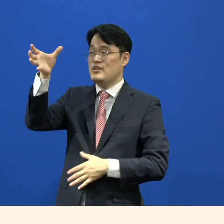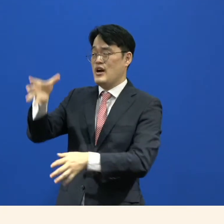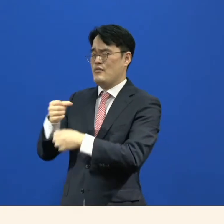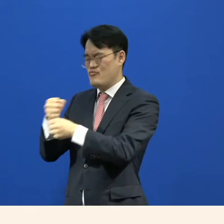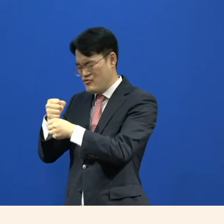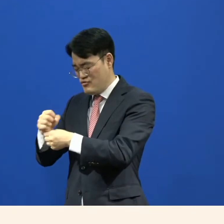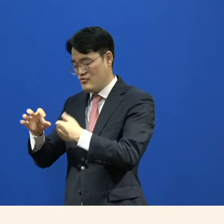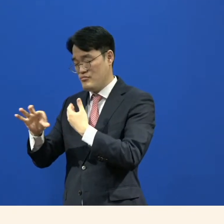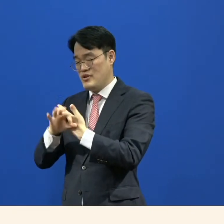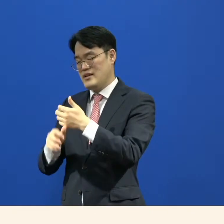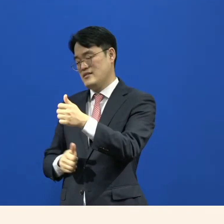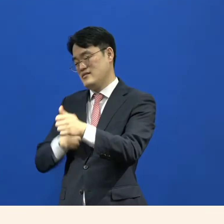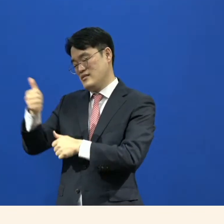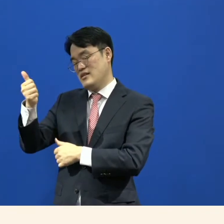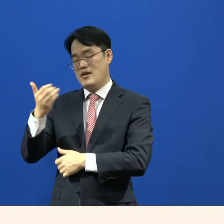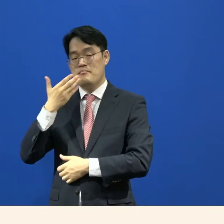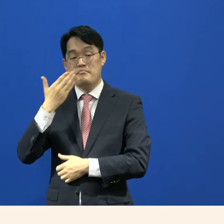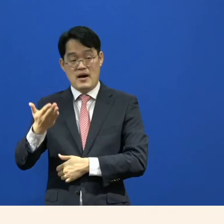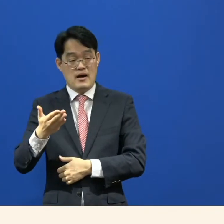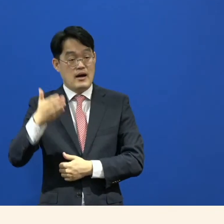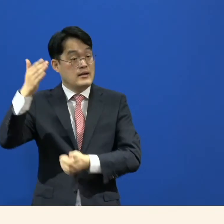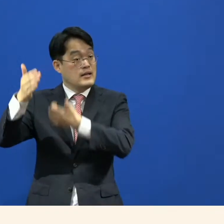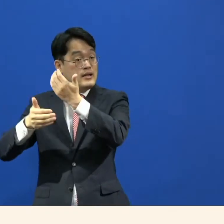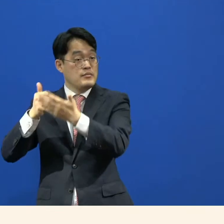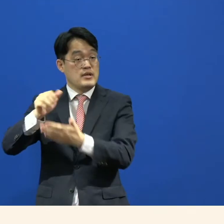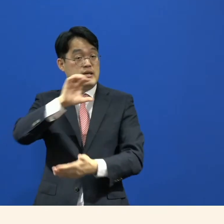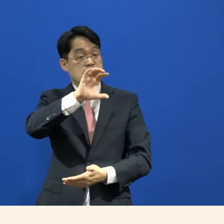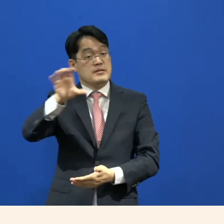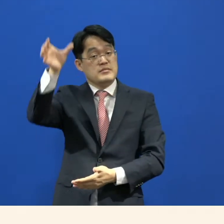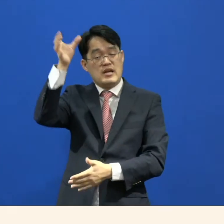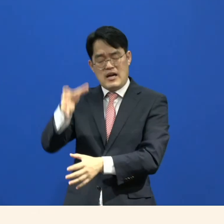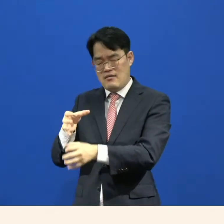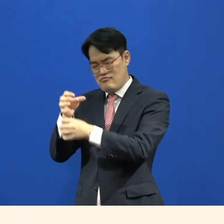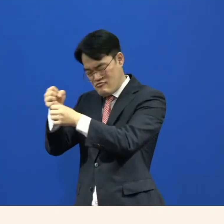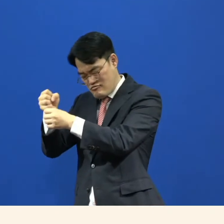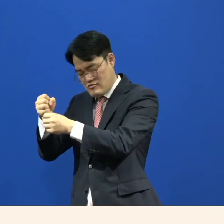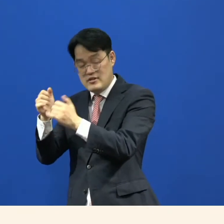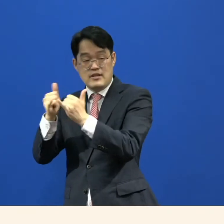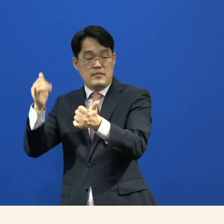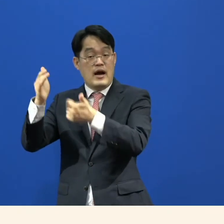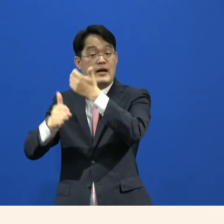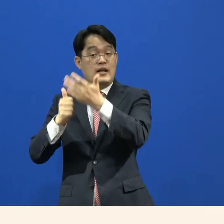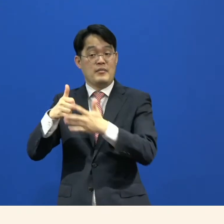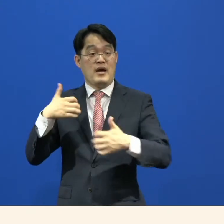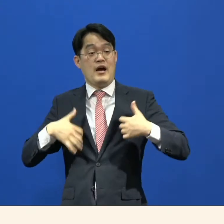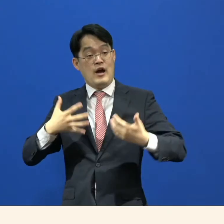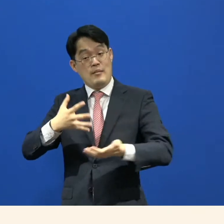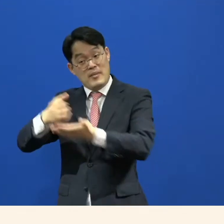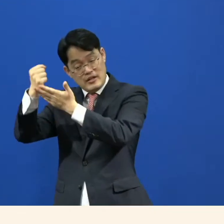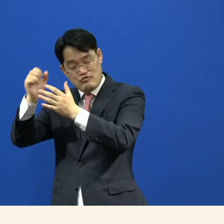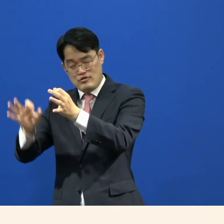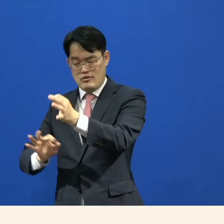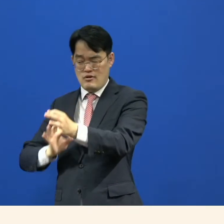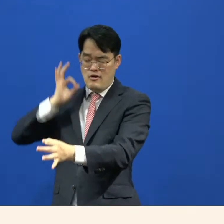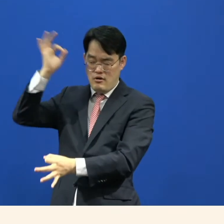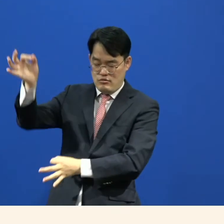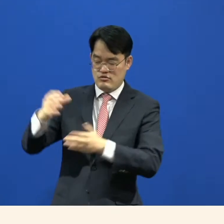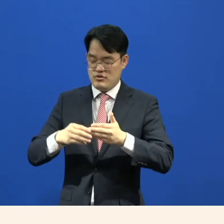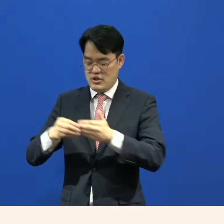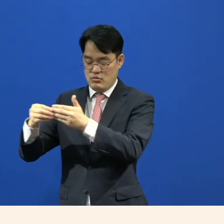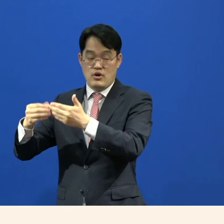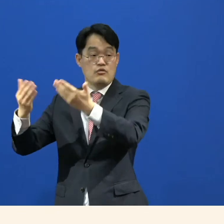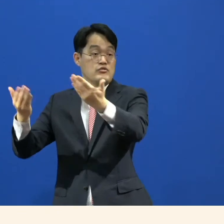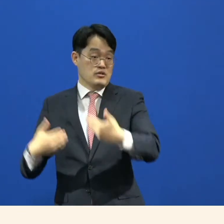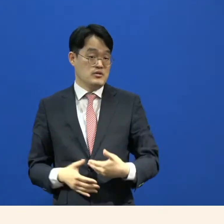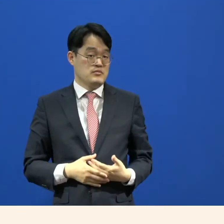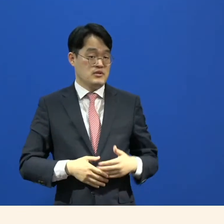없습니다. 하나님은 십자가를 붙든 자를 하나님이 받아주시고 영원한 길로 인도해 주실 것이며, 우리의